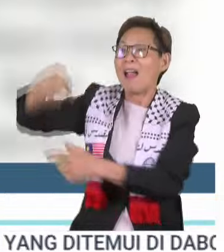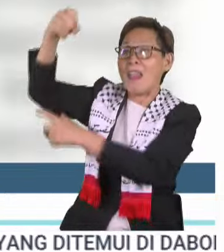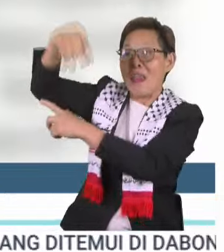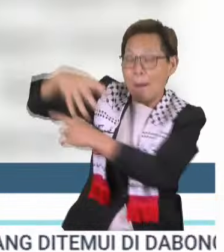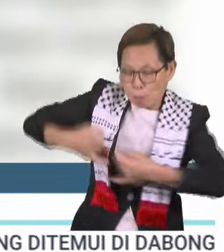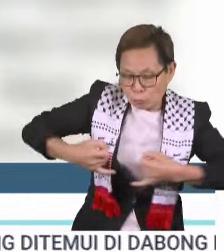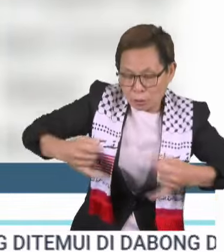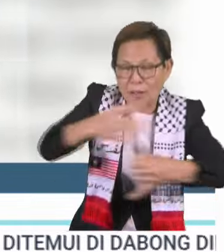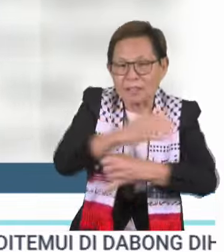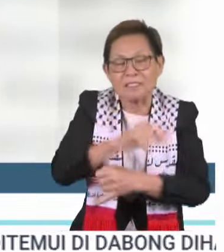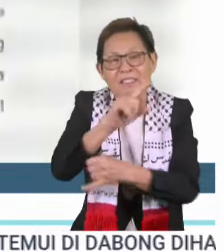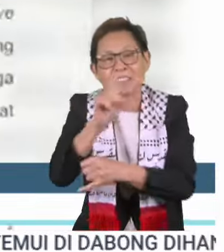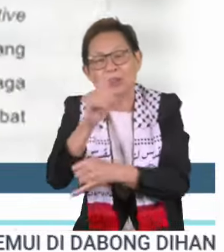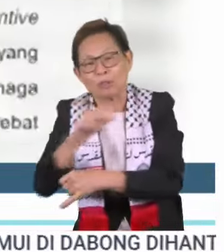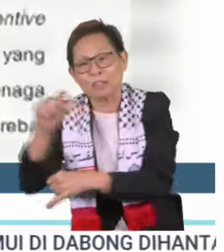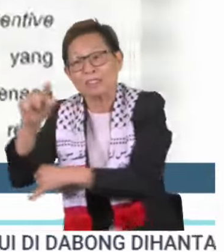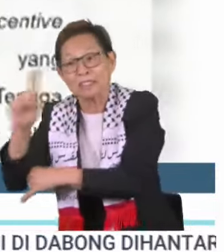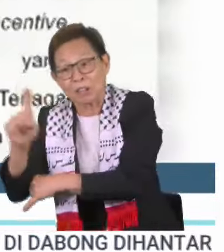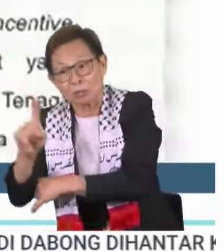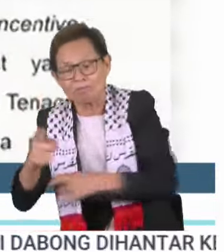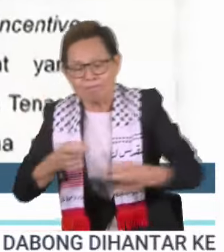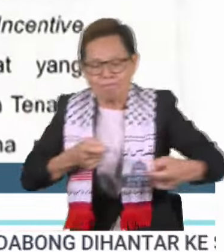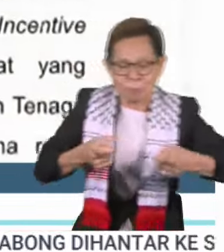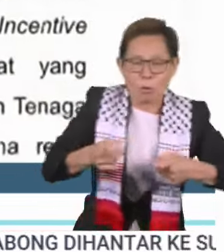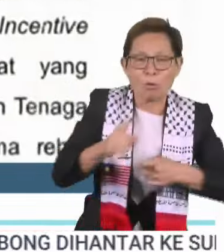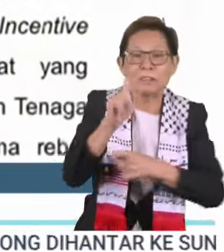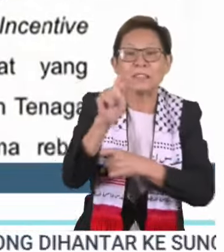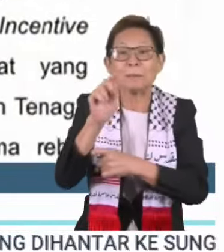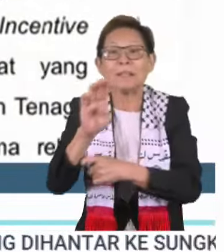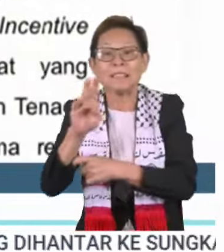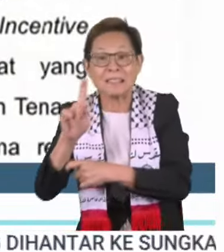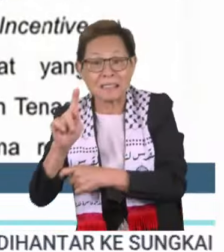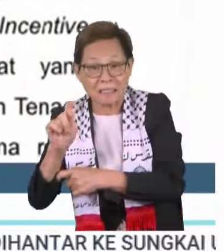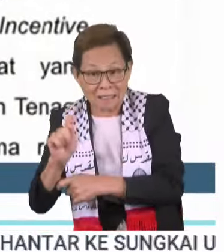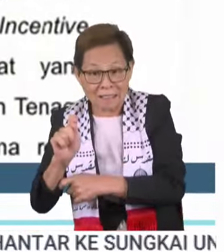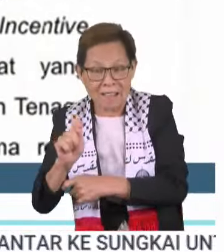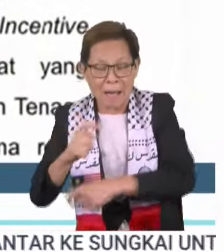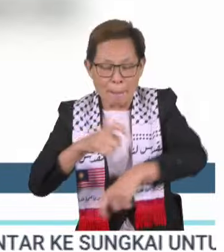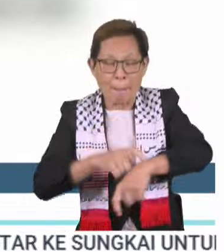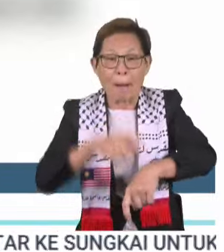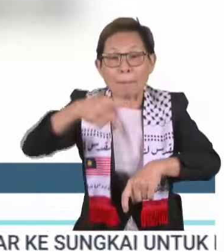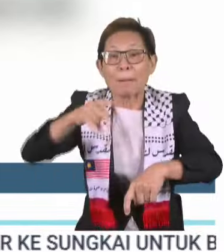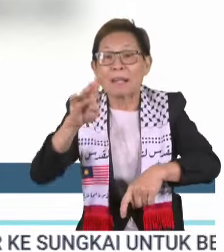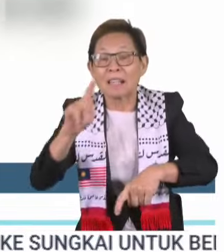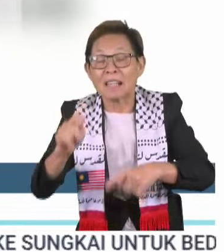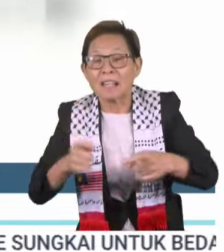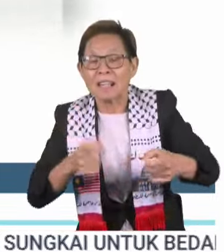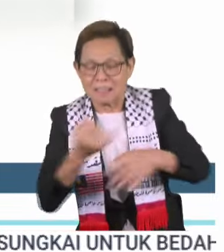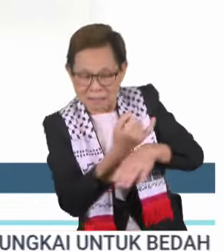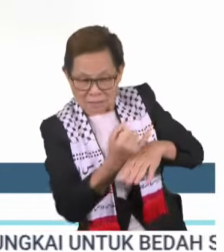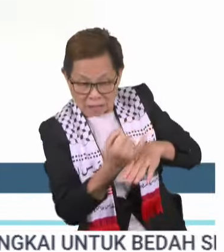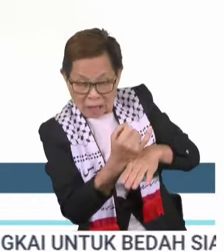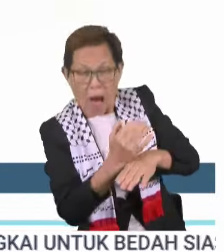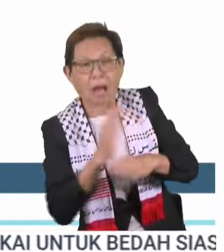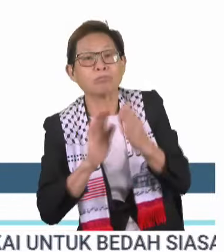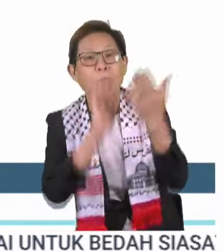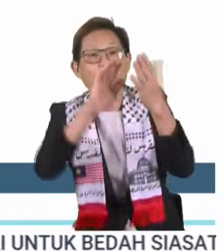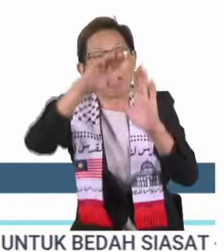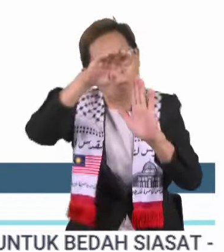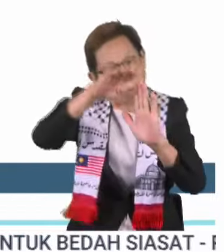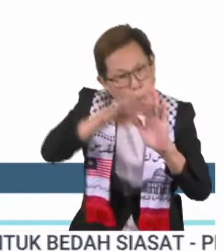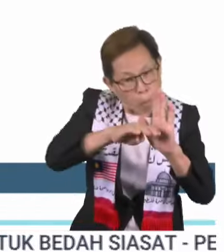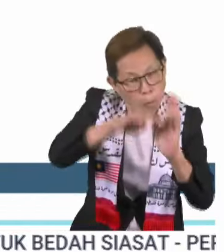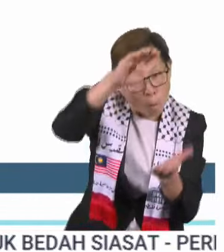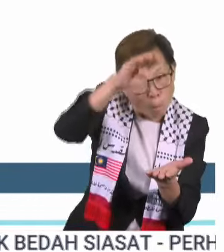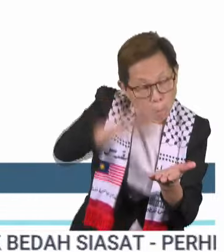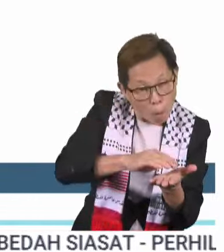G dan G1 bawah seliaan PBT. Bagi tempoh sama, pengguna komersial dan industri akan alami penurunan